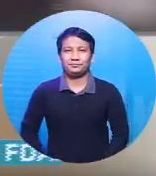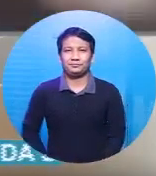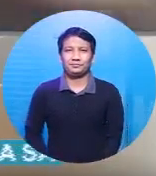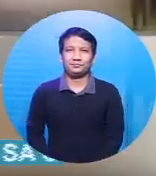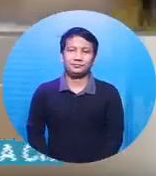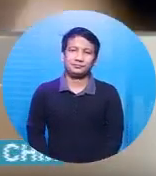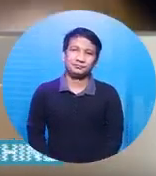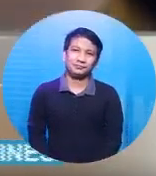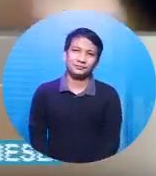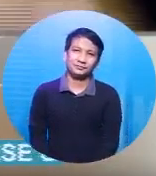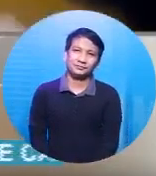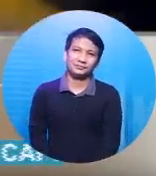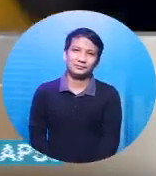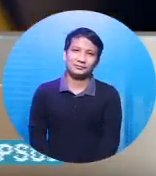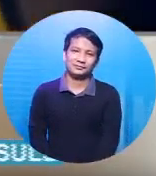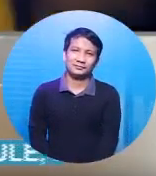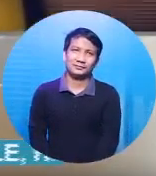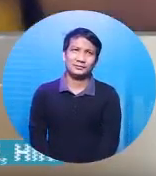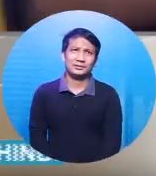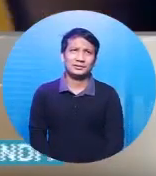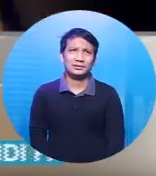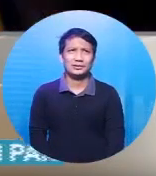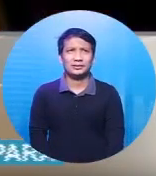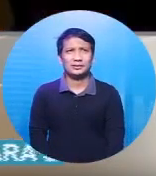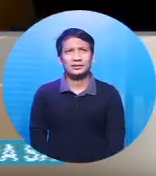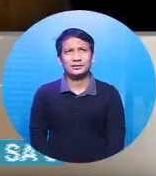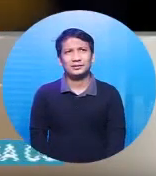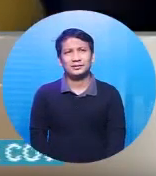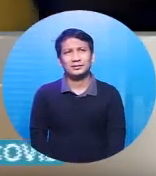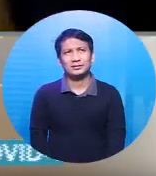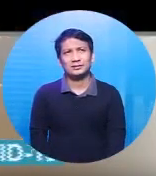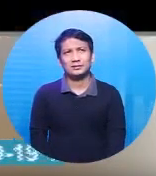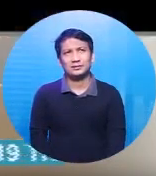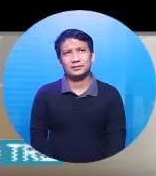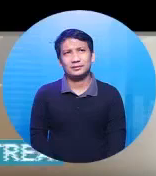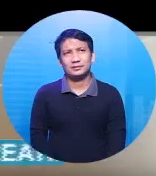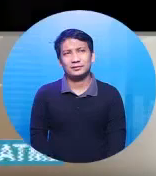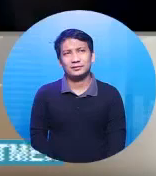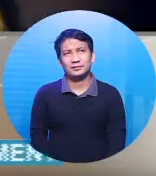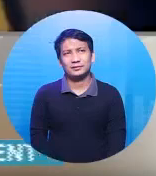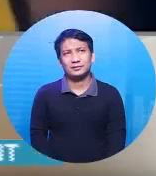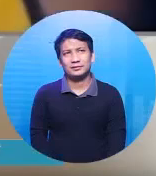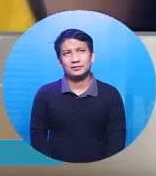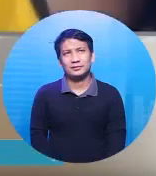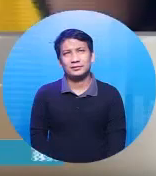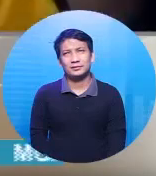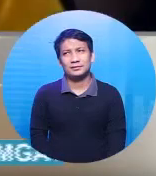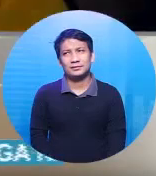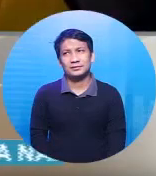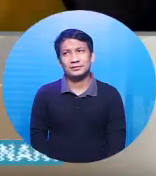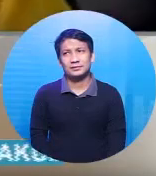Delayed yung ano. Kaya nga, patayin niyo po yung TV para hindi ma-delayed yung transmission.